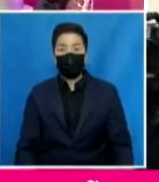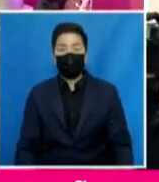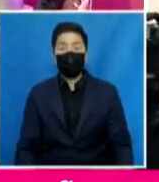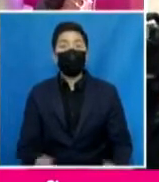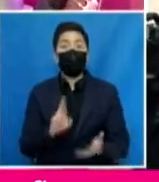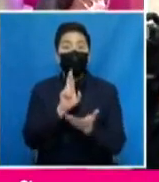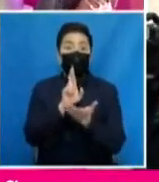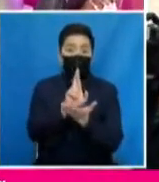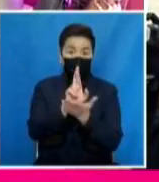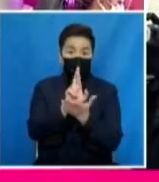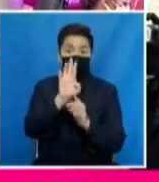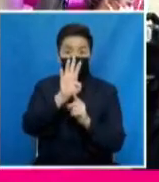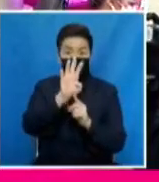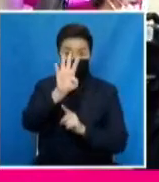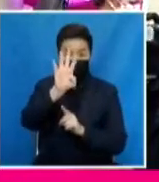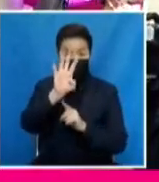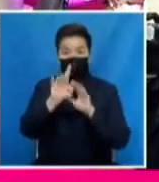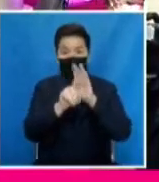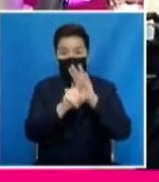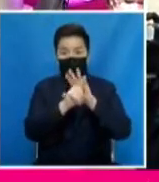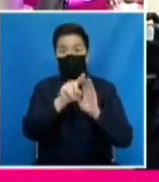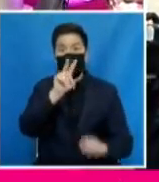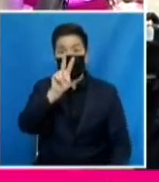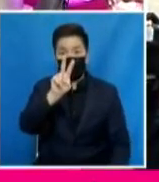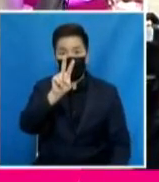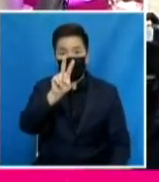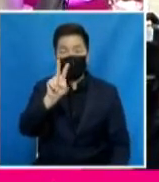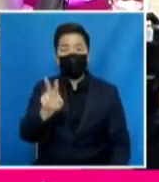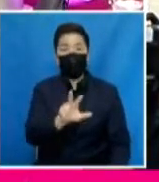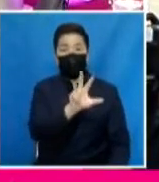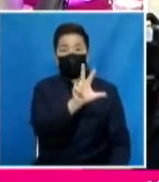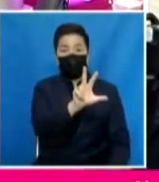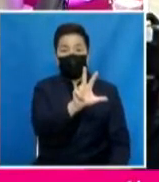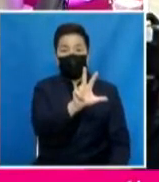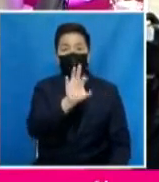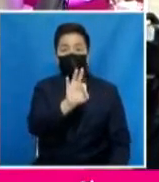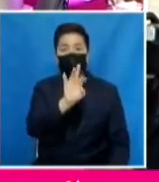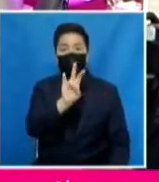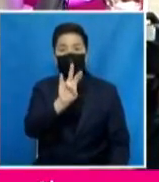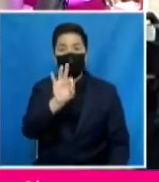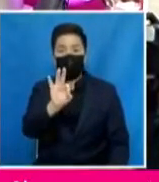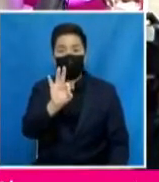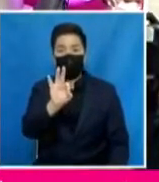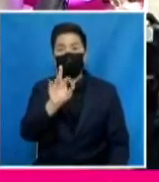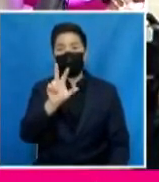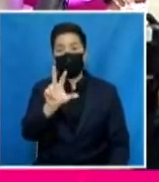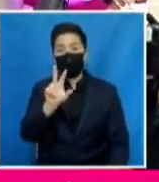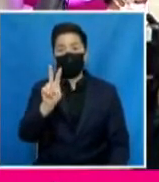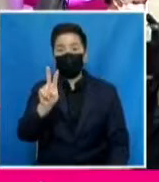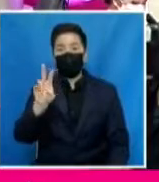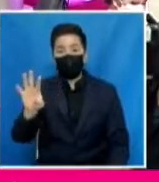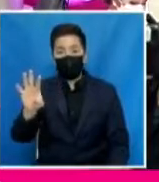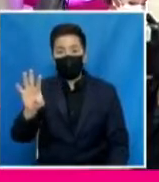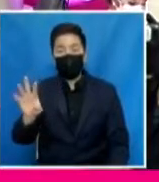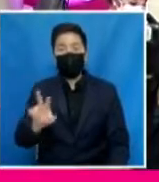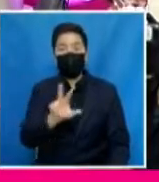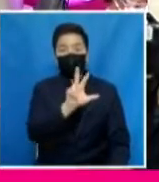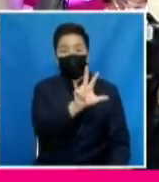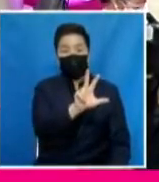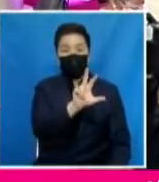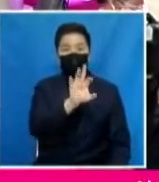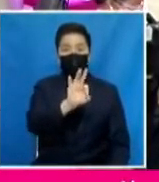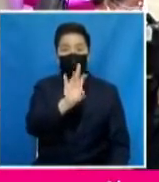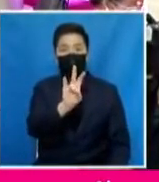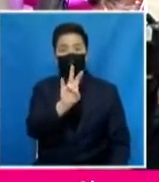อันดับที่4หมุนครั้งที่2เลขที่ออก3 9 7 9 3 2 4 3 9